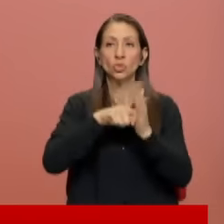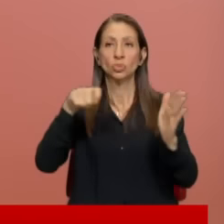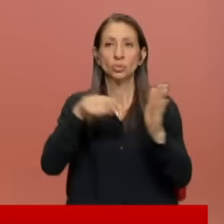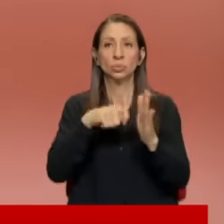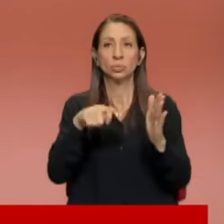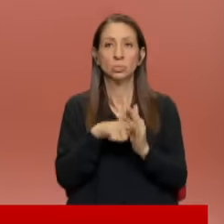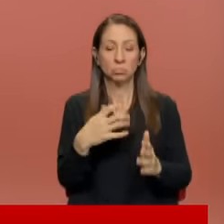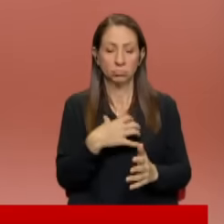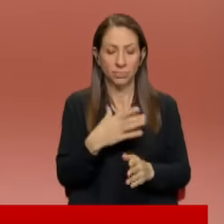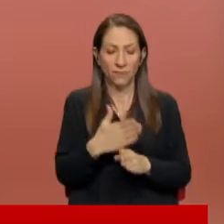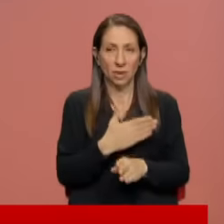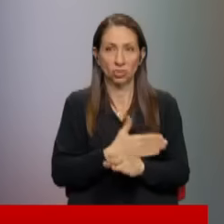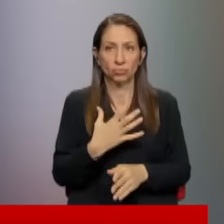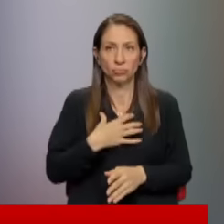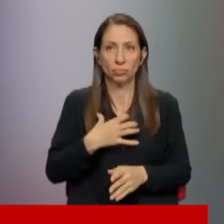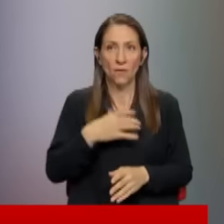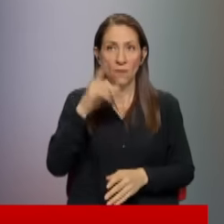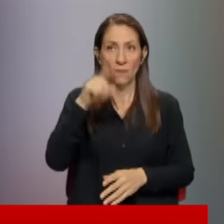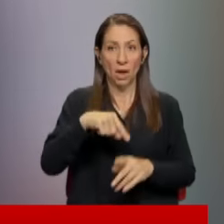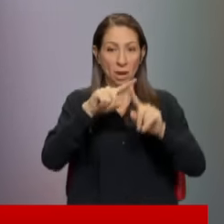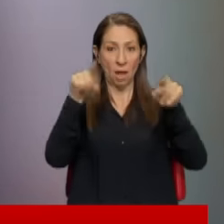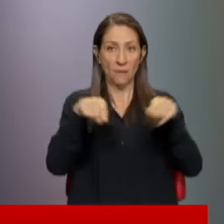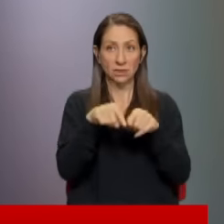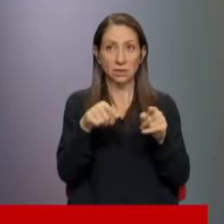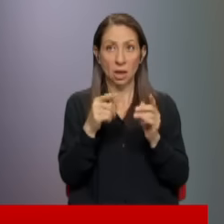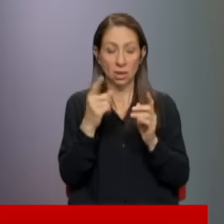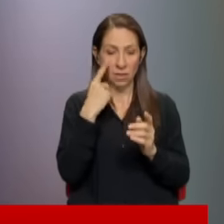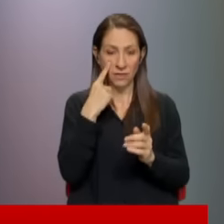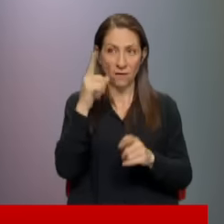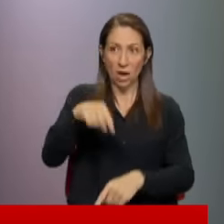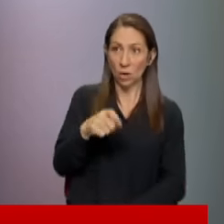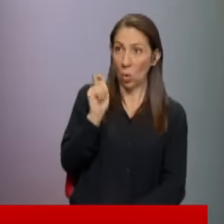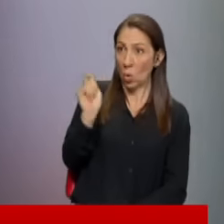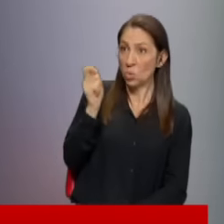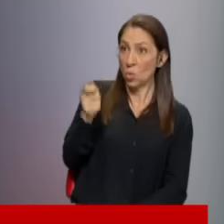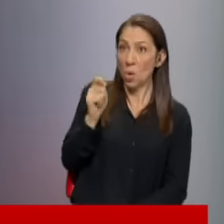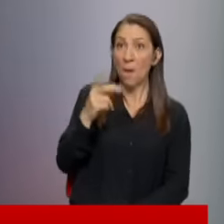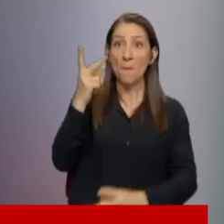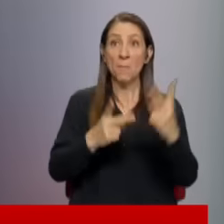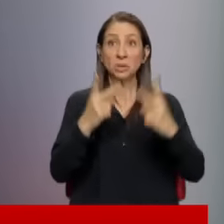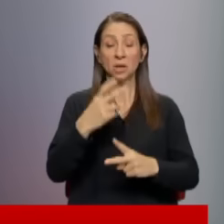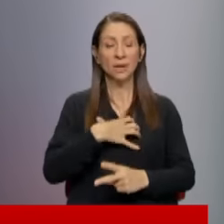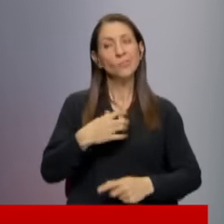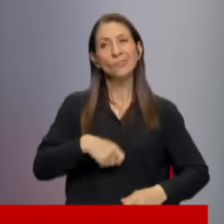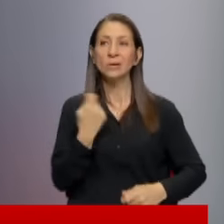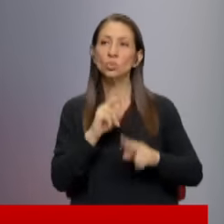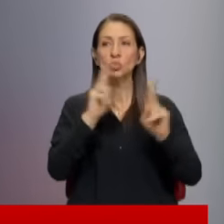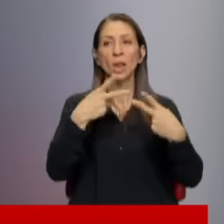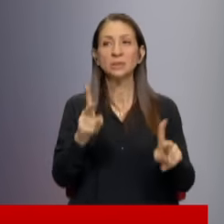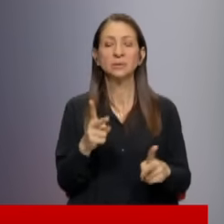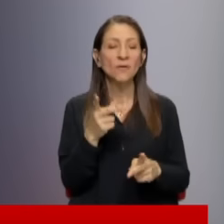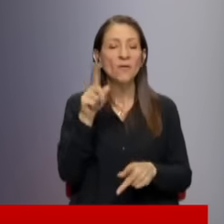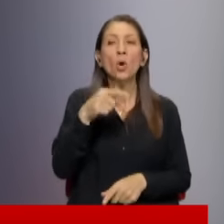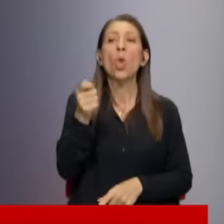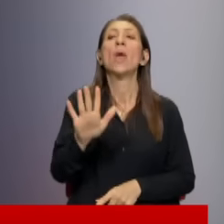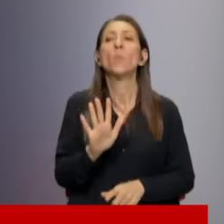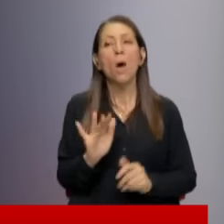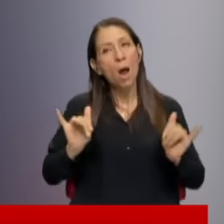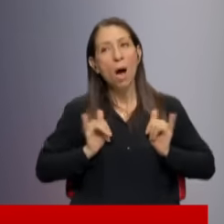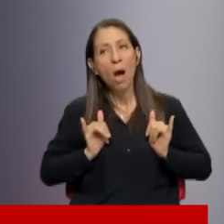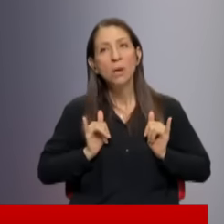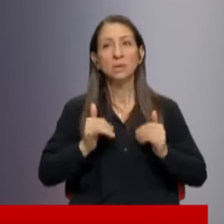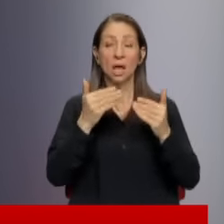Kendi vatandaşımız vergi lafasıyla birlikte devlete vergisini öderken bazıların kendi kafasına göre gelip iş yeri